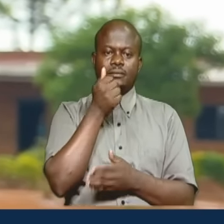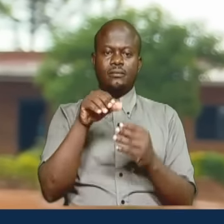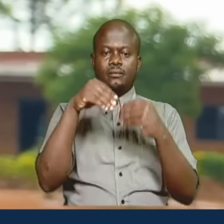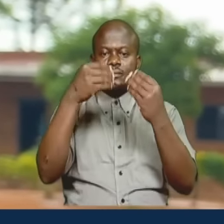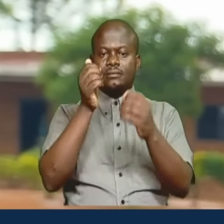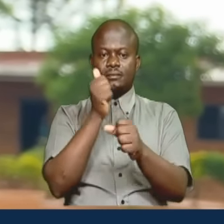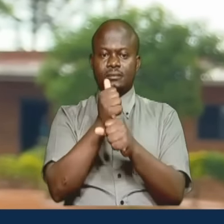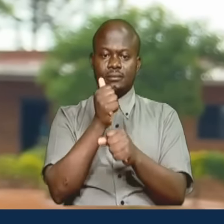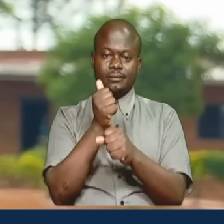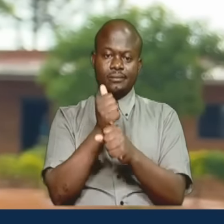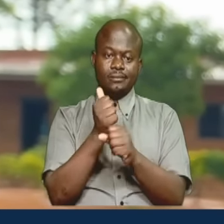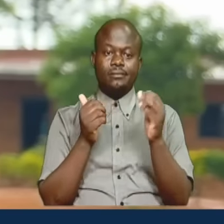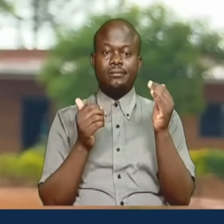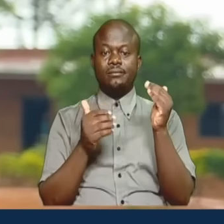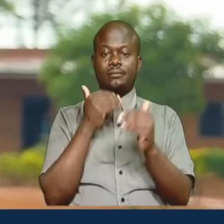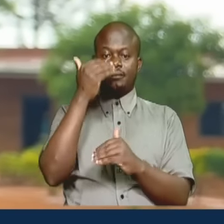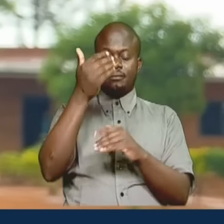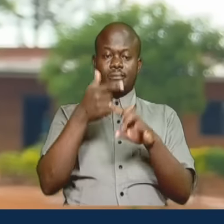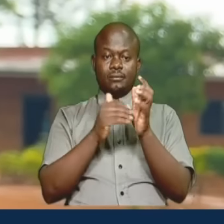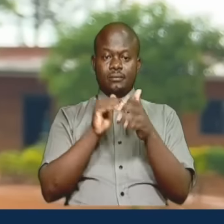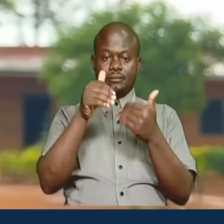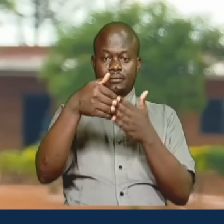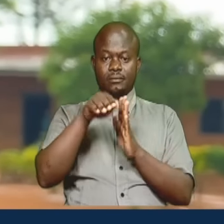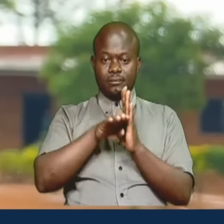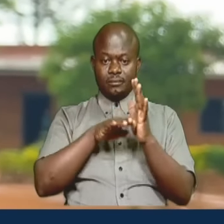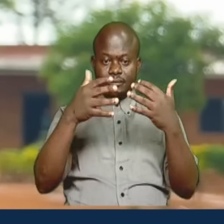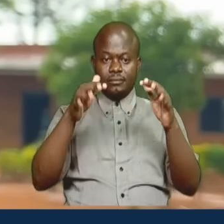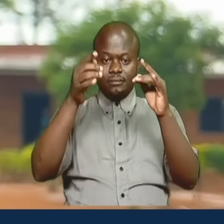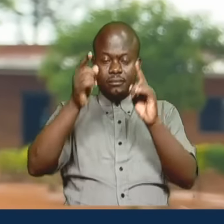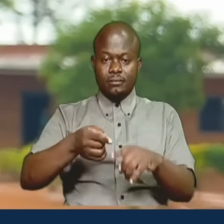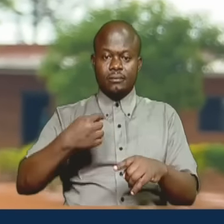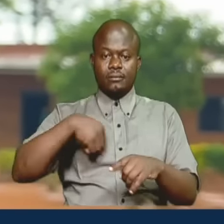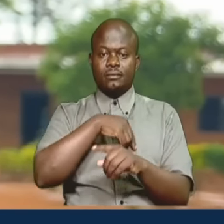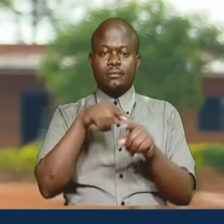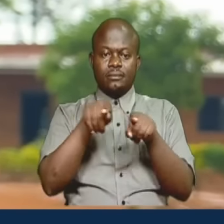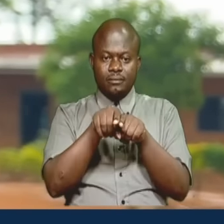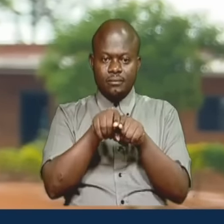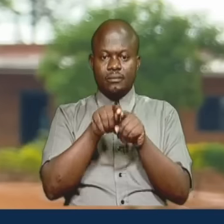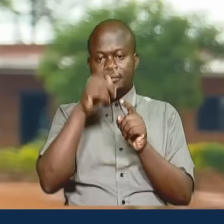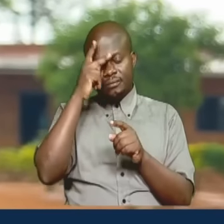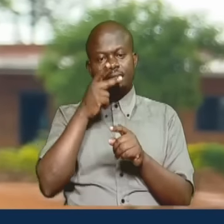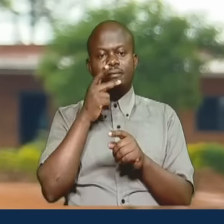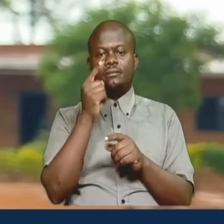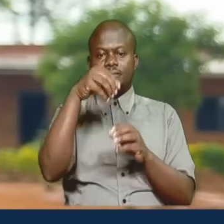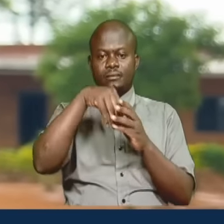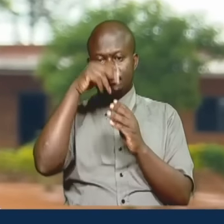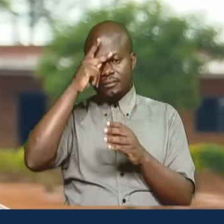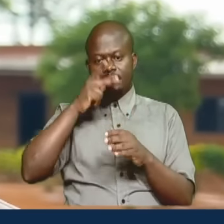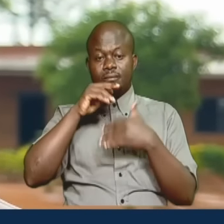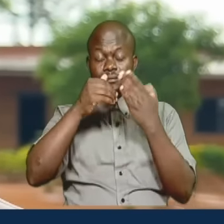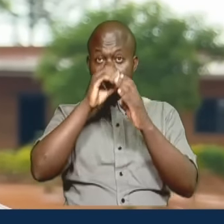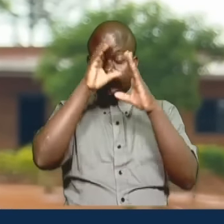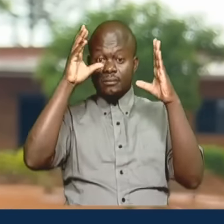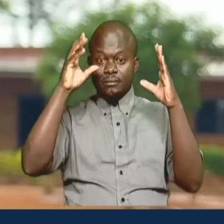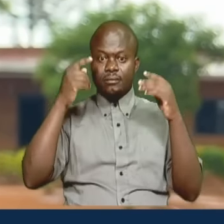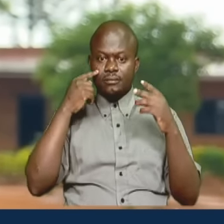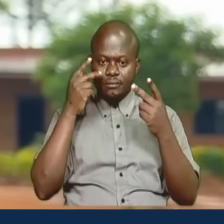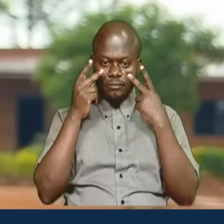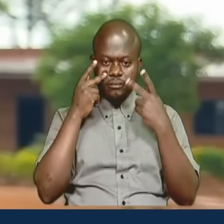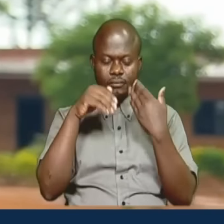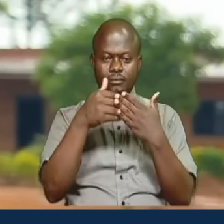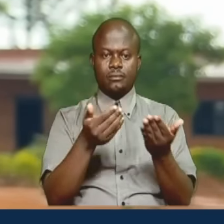mirimo, ariko iyi gahunda aho yaziye nanjye nabaye mu mbyeyi umwe mu babyeyi bakangutse mbona ko umwana